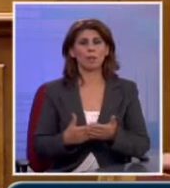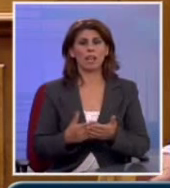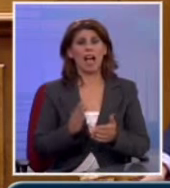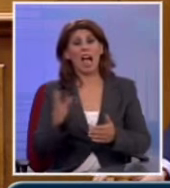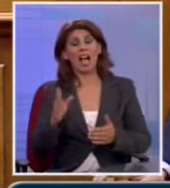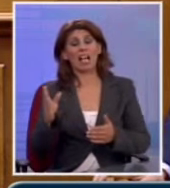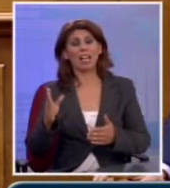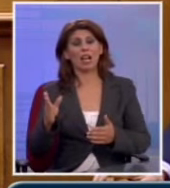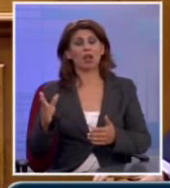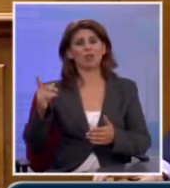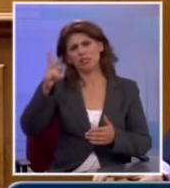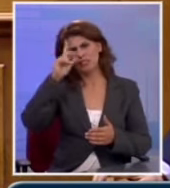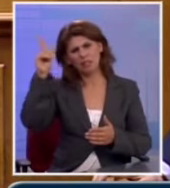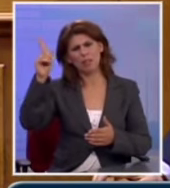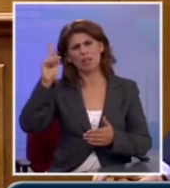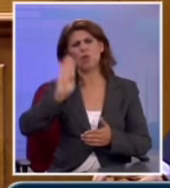Βερολίνου.